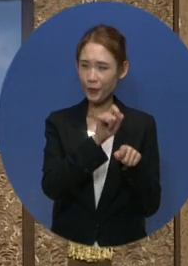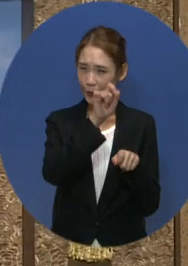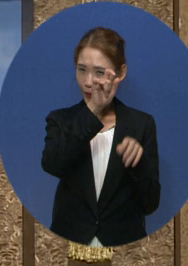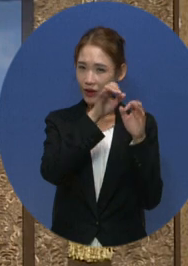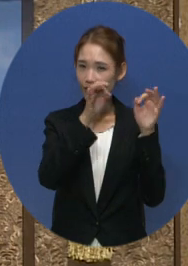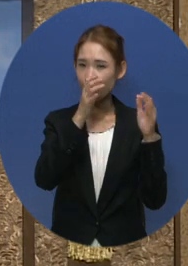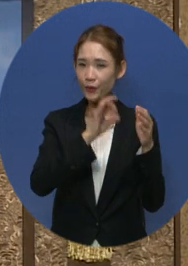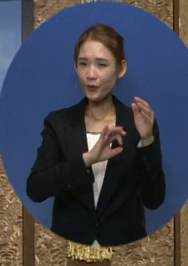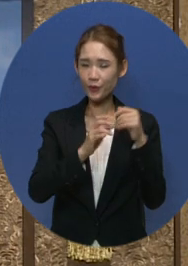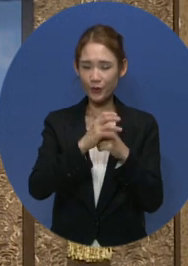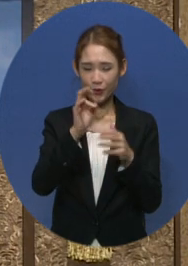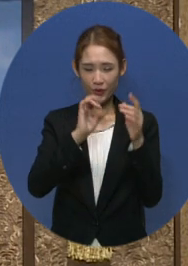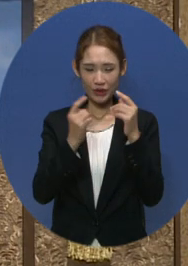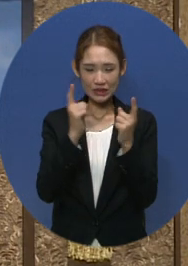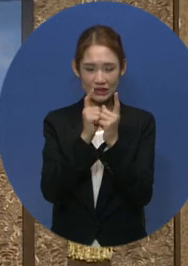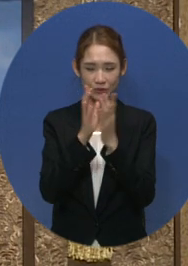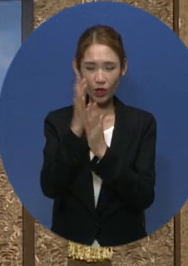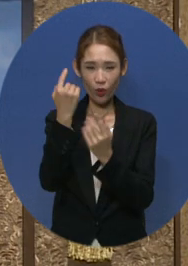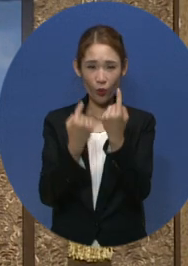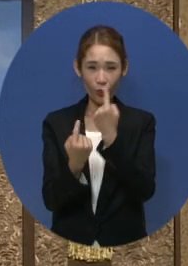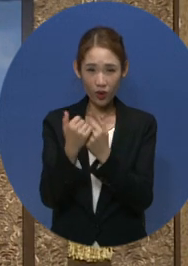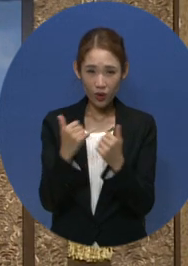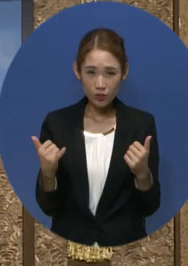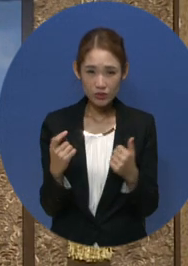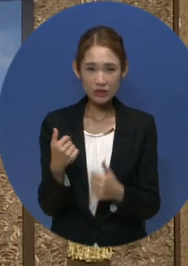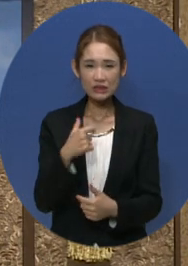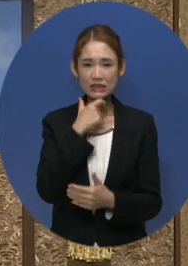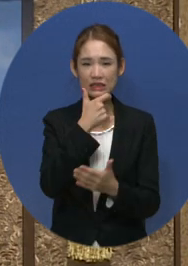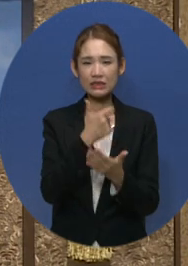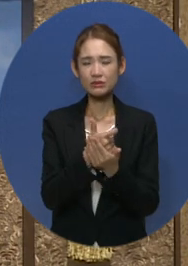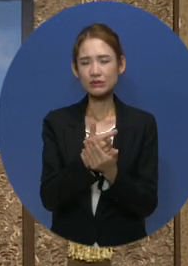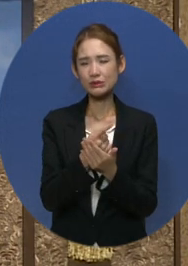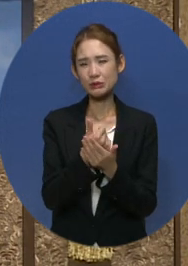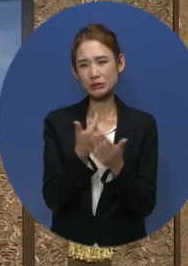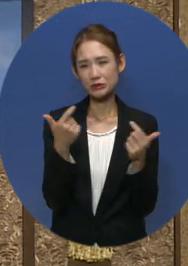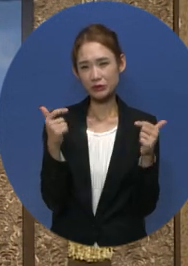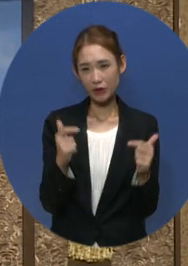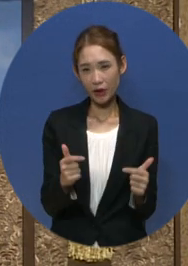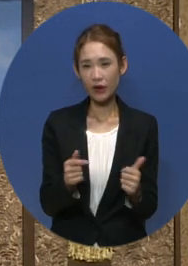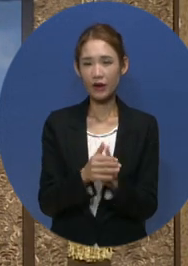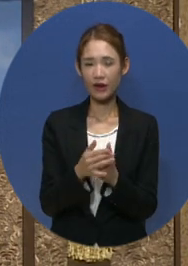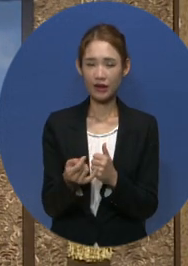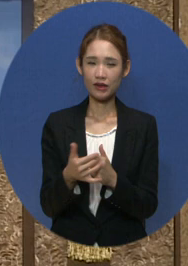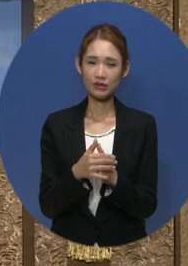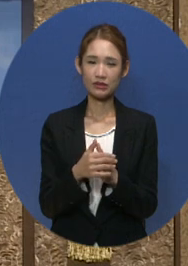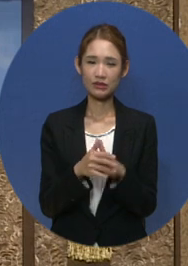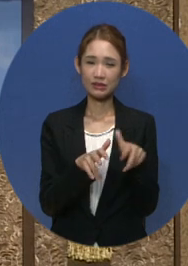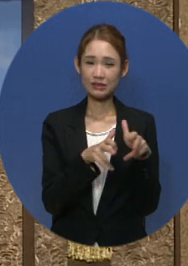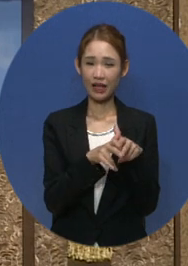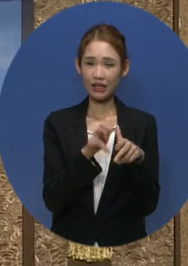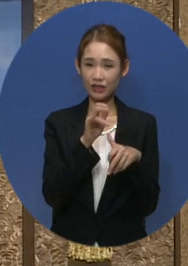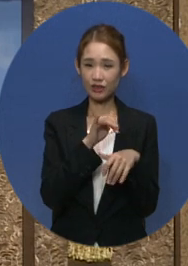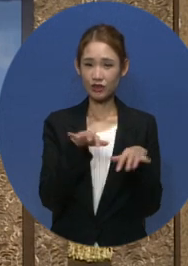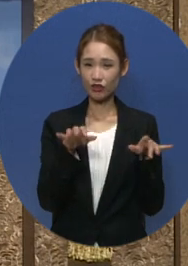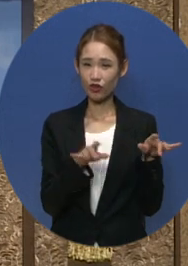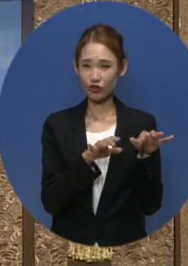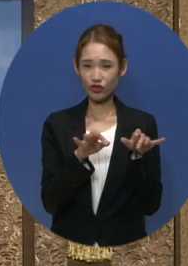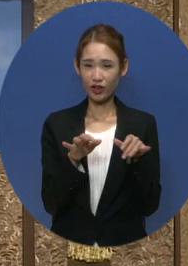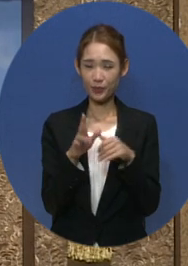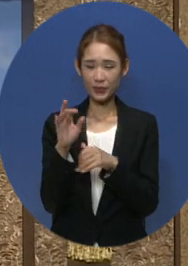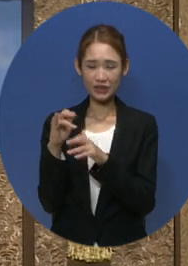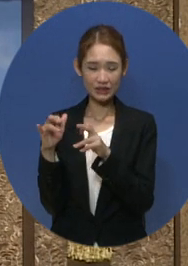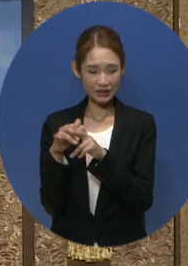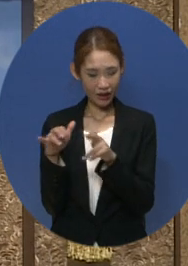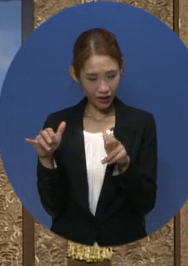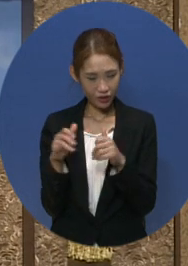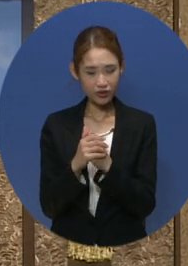콘서트를 오셨던 분들은 이제 좀 감동이 조금 덜했다. 좀 더 우리는 아무래도 이제 장애 현장에서 못 예, 들으니까. 장애